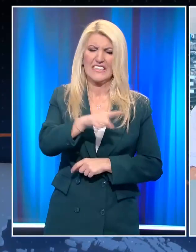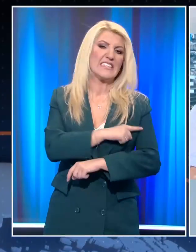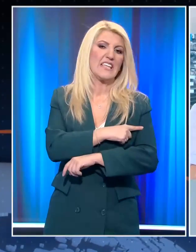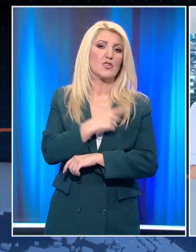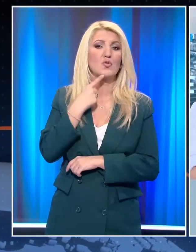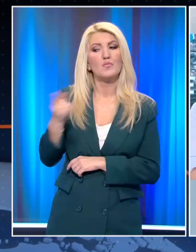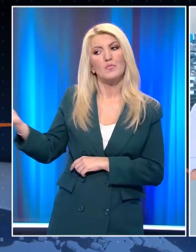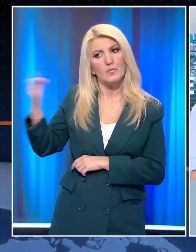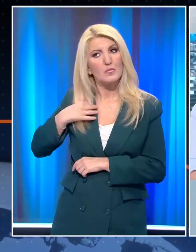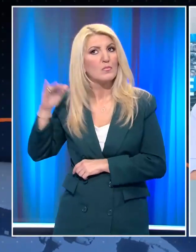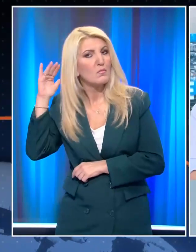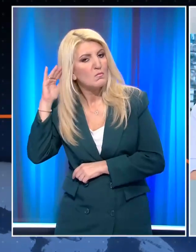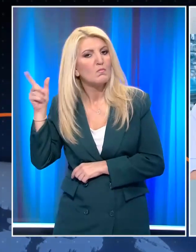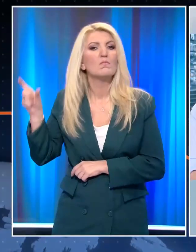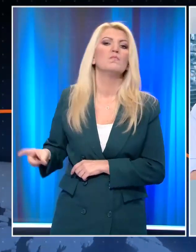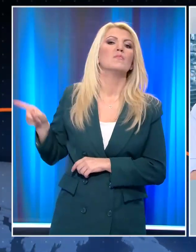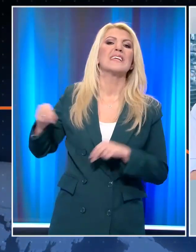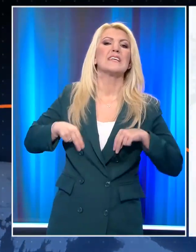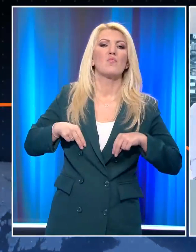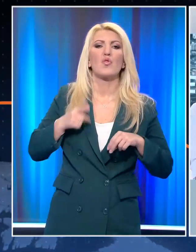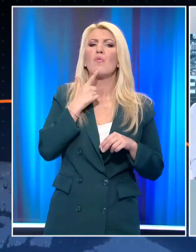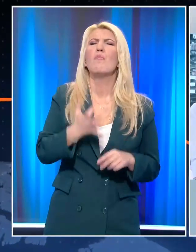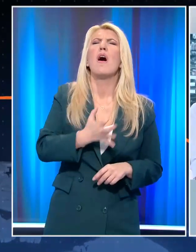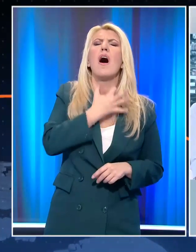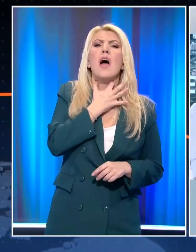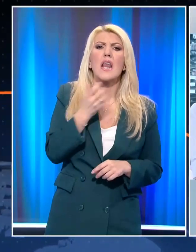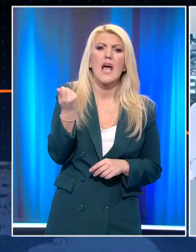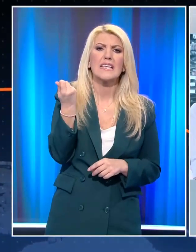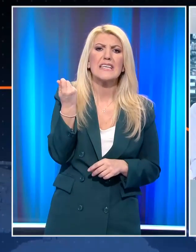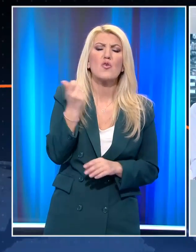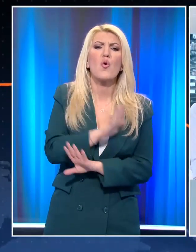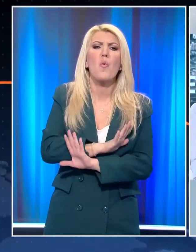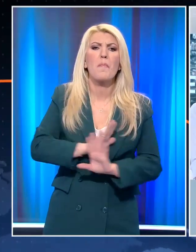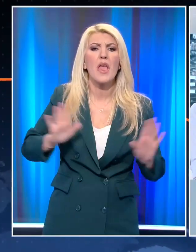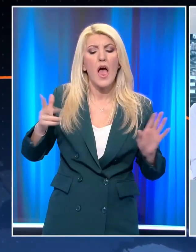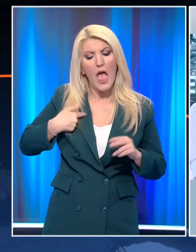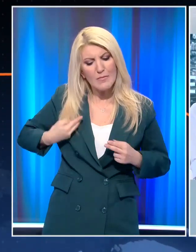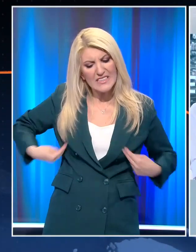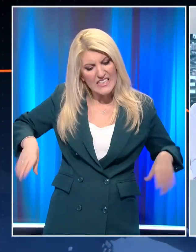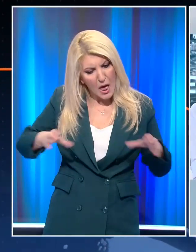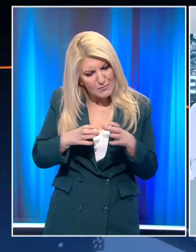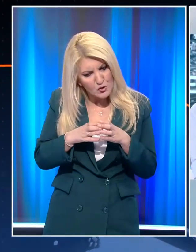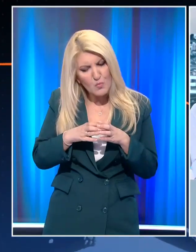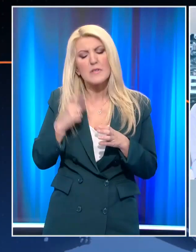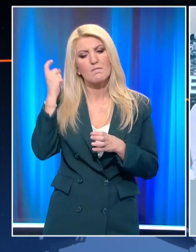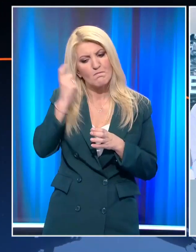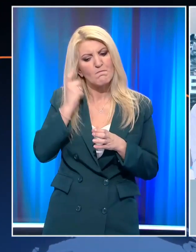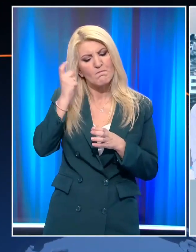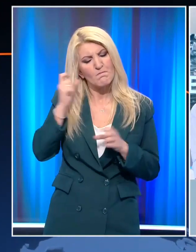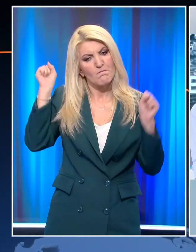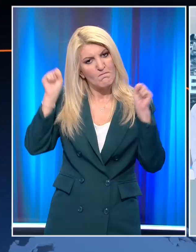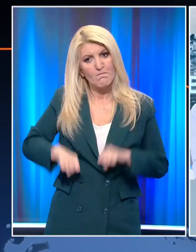υπάρχει τεράστιο πρόβλημα στην ελληνική οικονομία. Η Επιτροπή συνένεσε προς αυτή την κατεύθυνση,